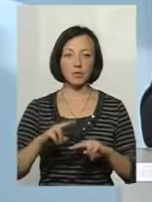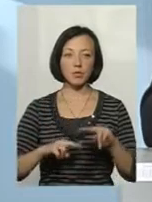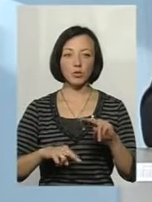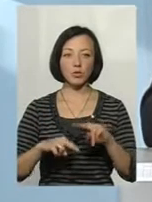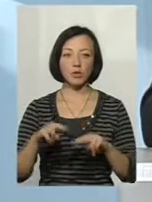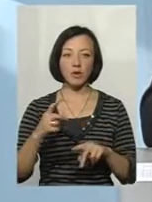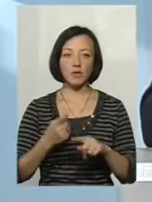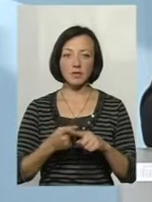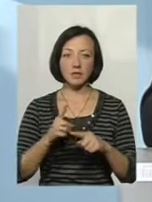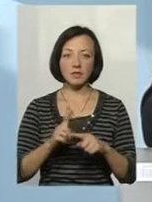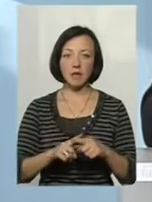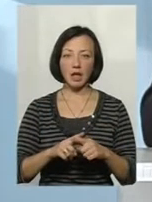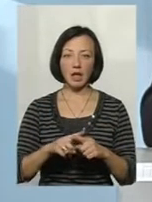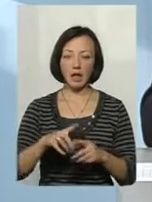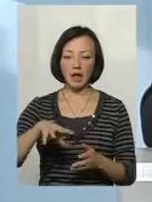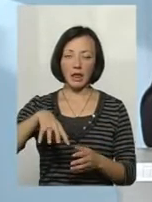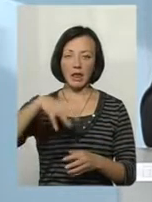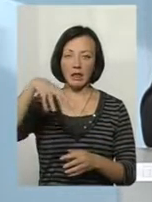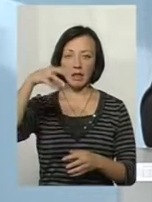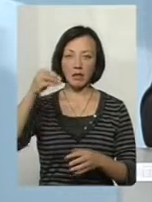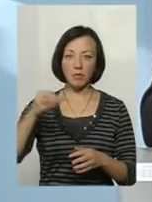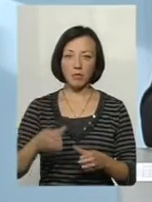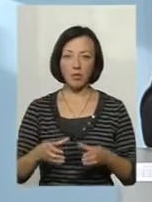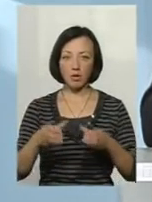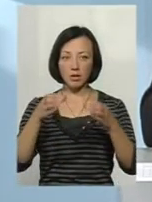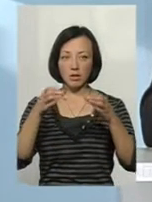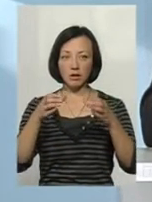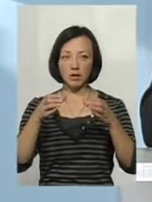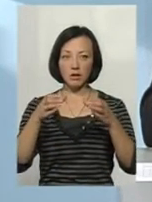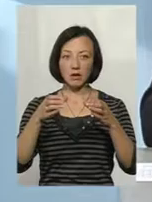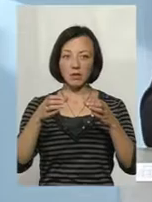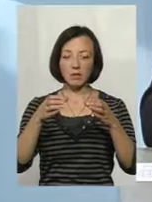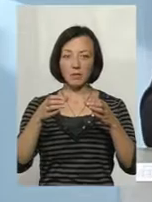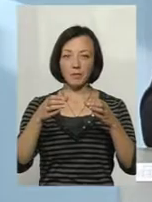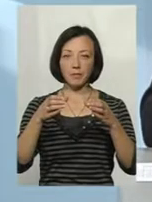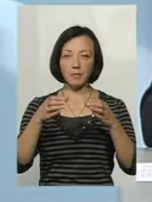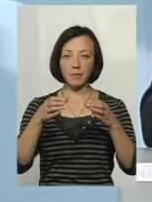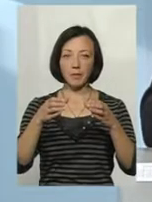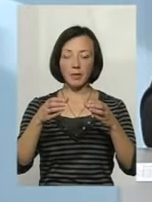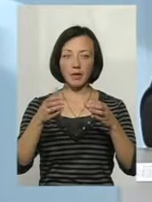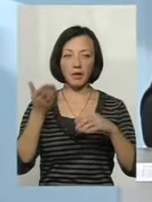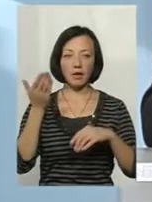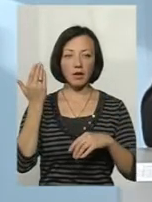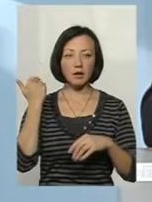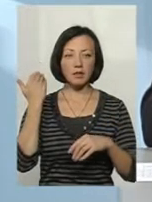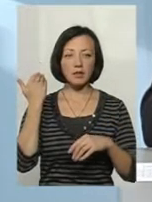будувався димохід, і цегляний димохід нарощувався з боцементною трубою, в свій час